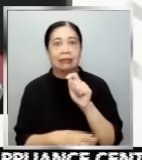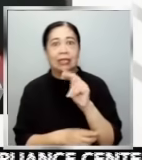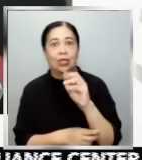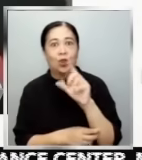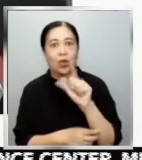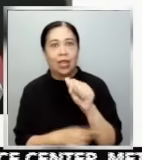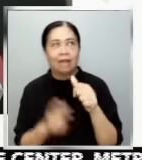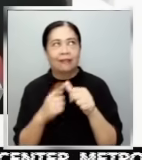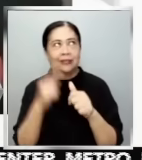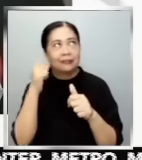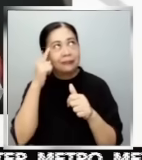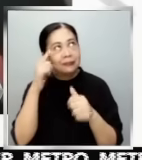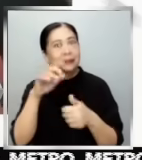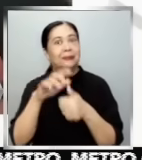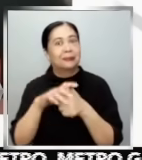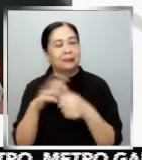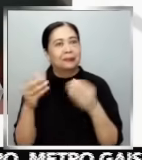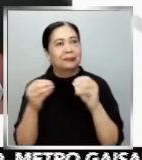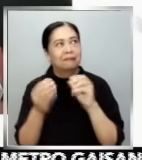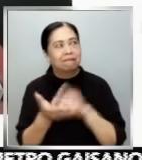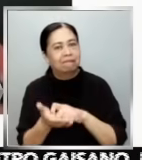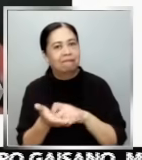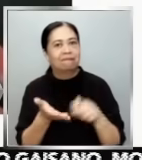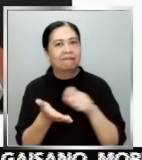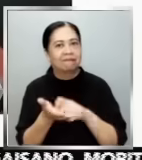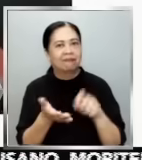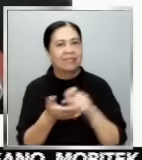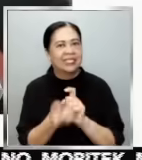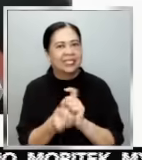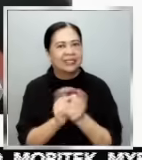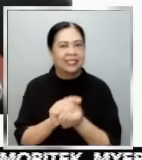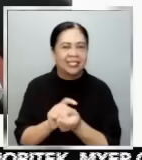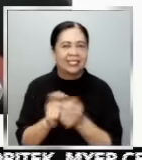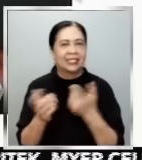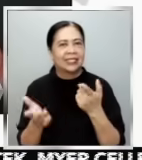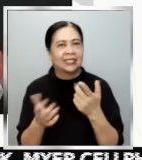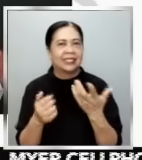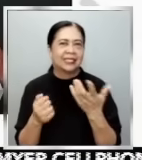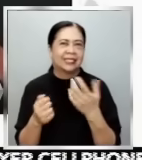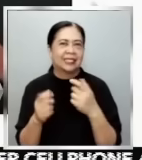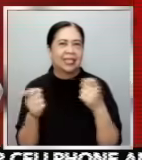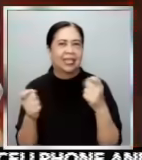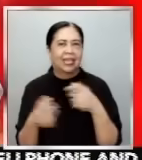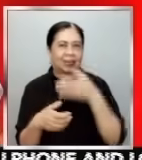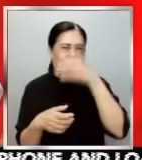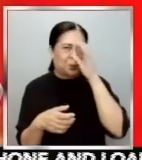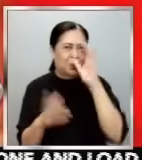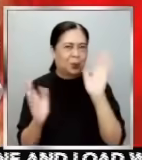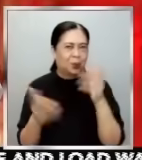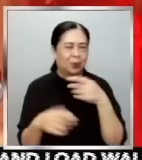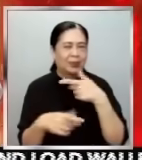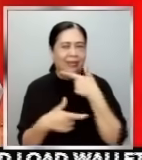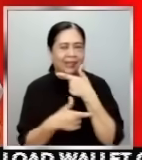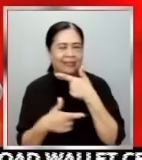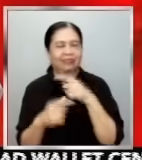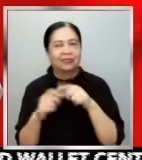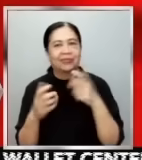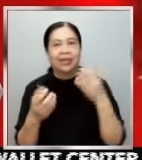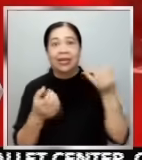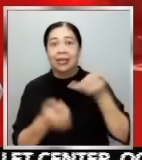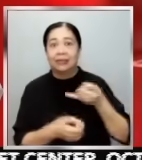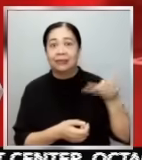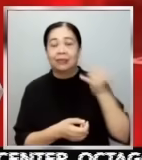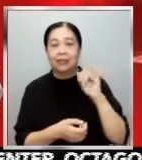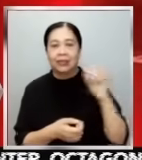I had to um revise it because it's too comic inimbitahan pa nga ng sb1 si